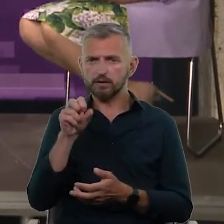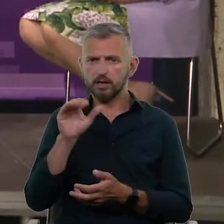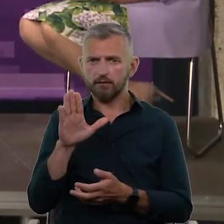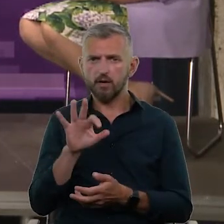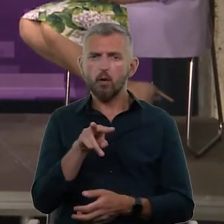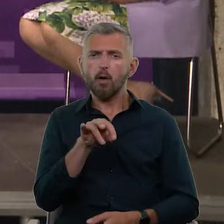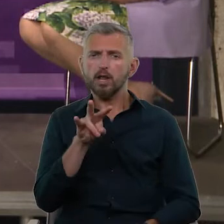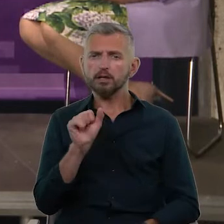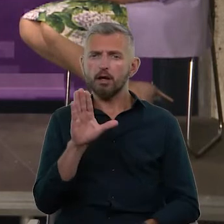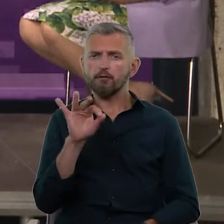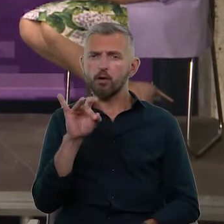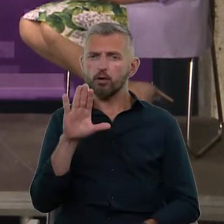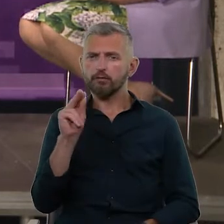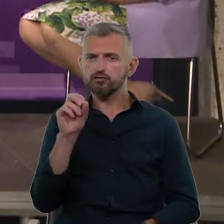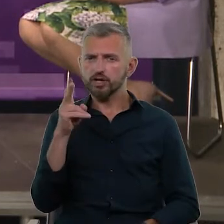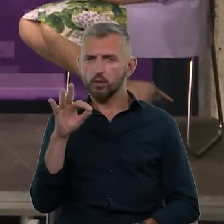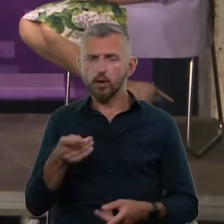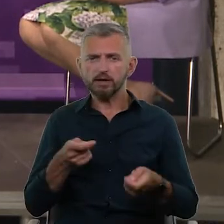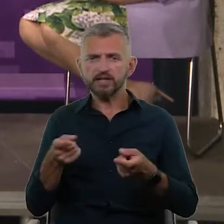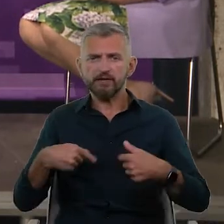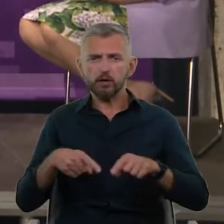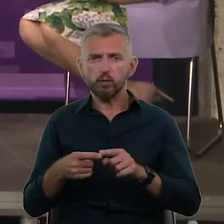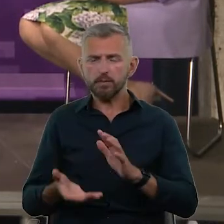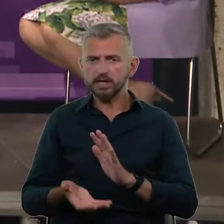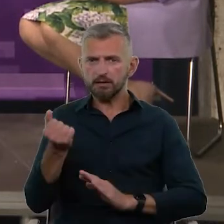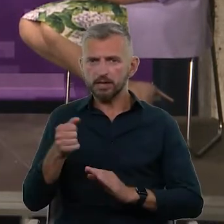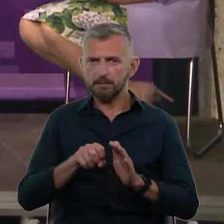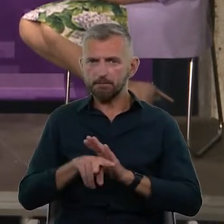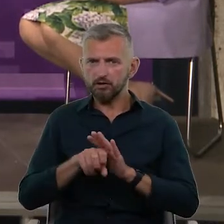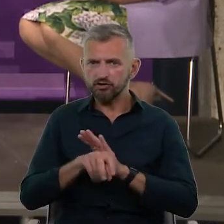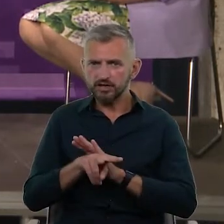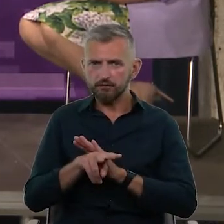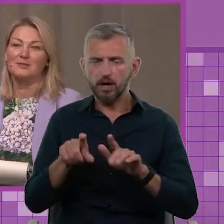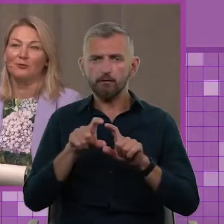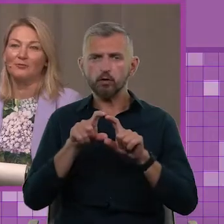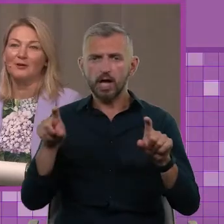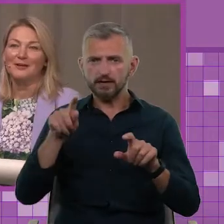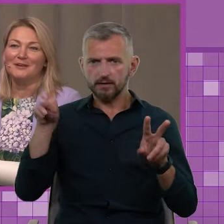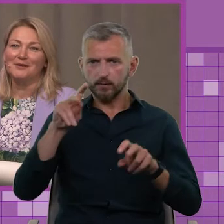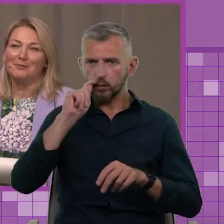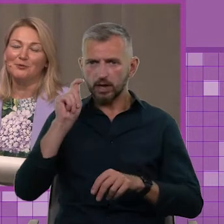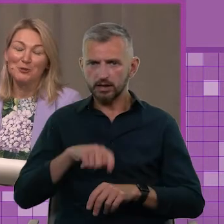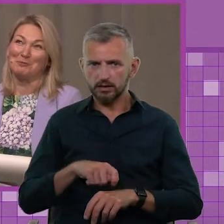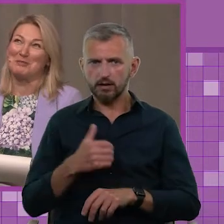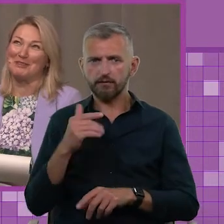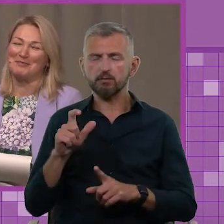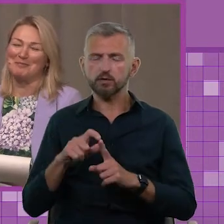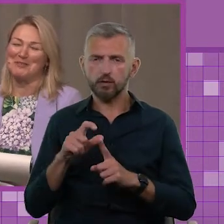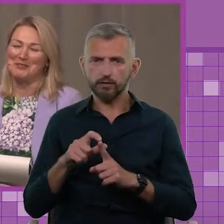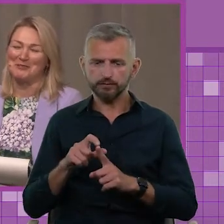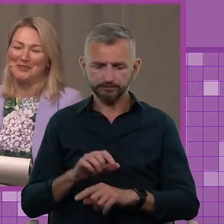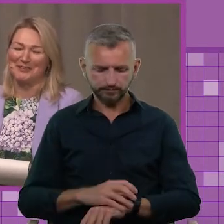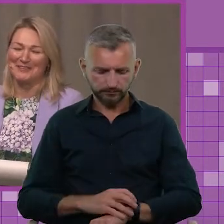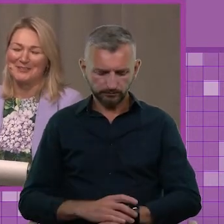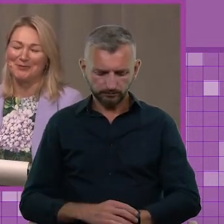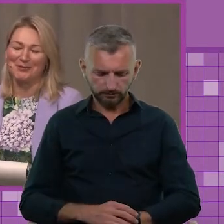Олена Воровченко, вона керівниця відділу підтримки біженців Фундації Україна. Будь ласка, вам слово. Я